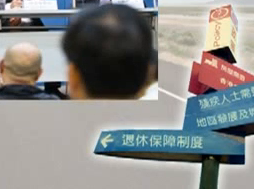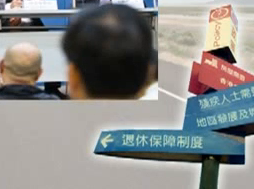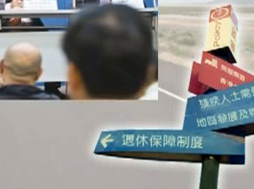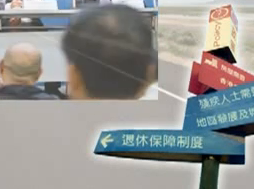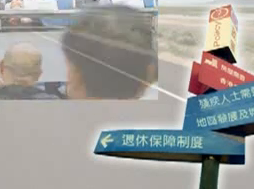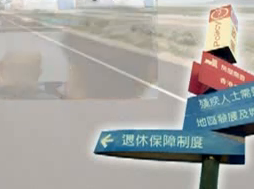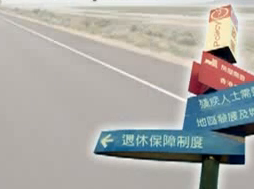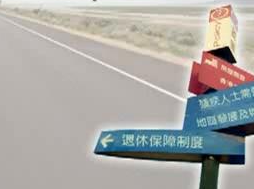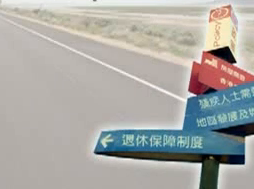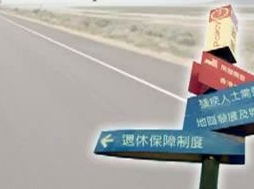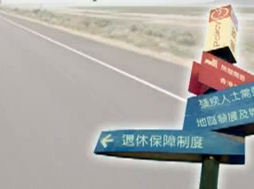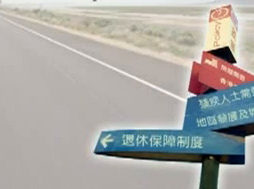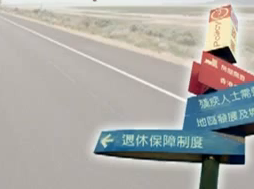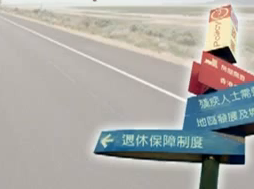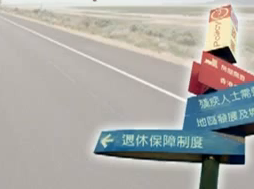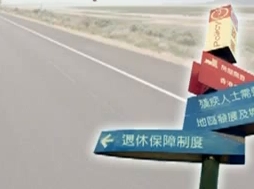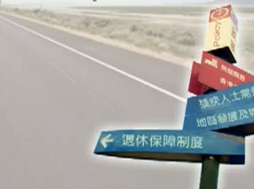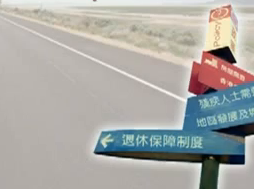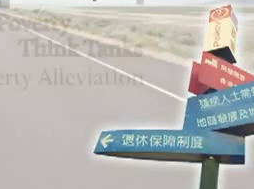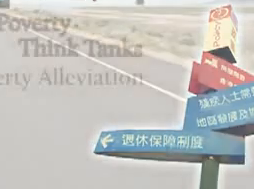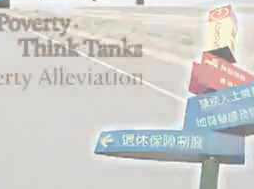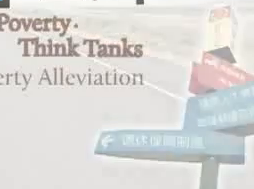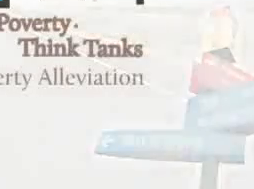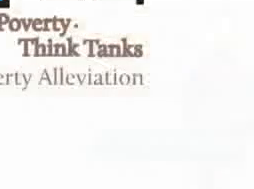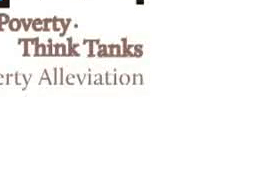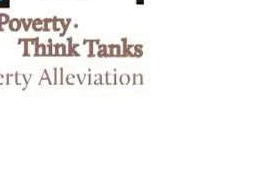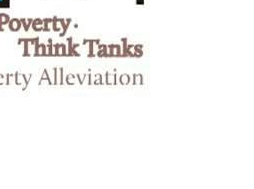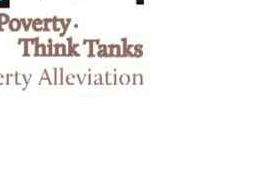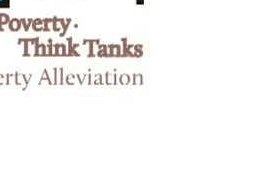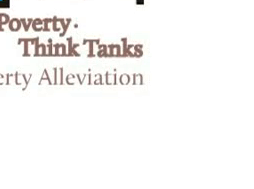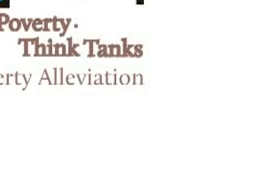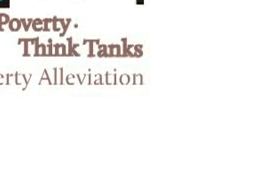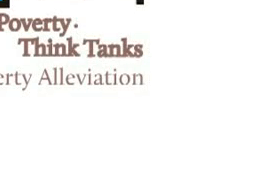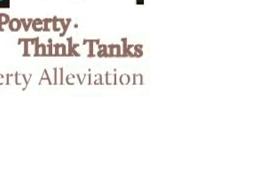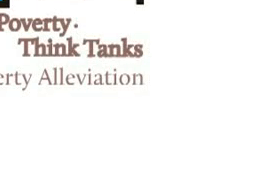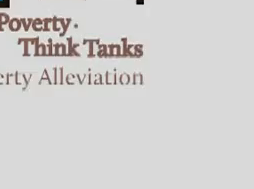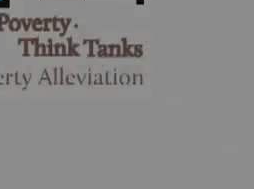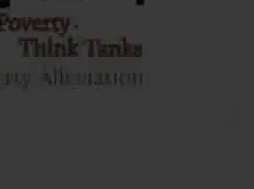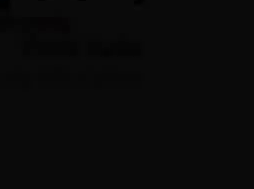论。有兴趣的朋友请留意 RTV 的网上更新。